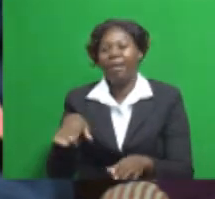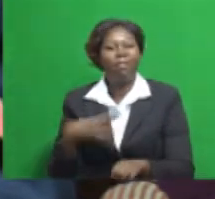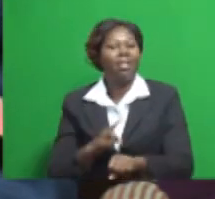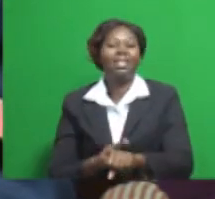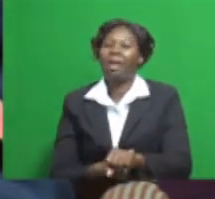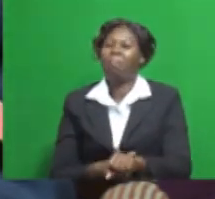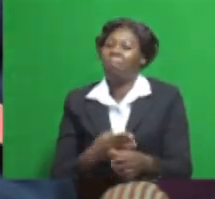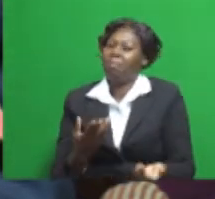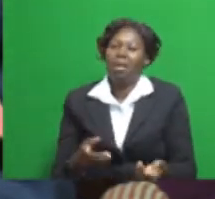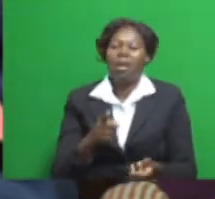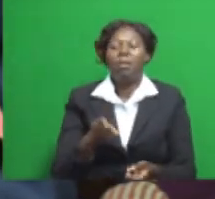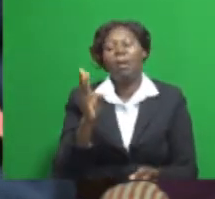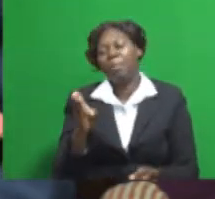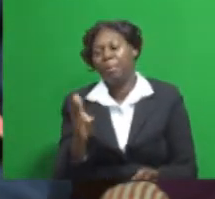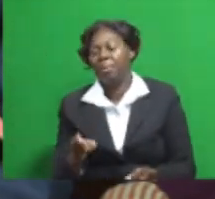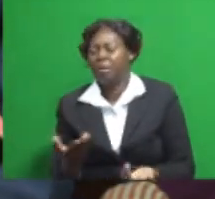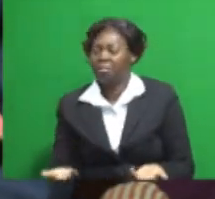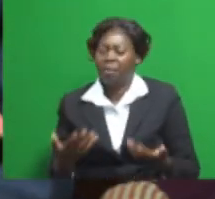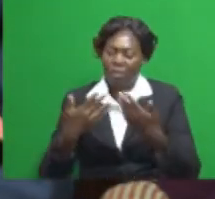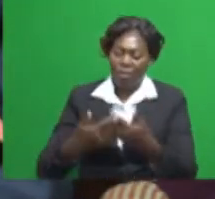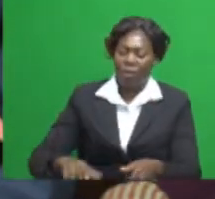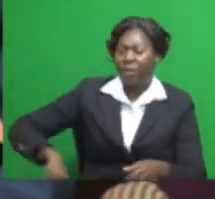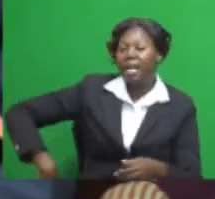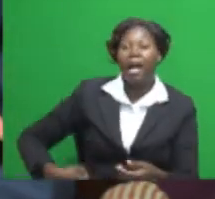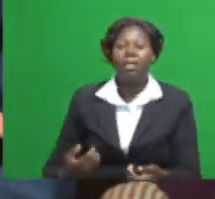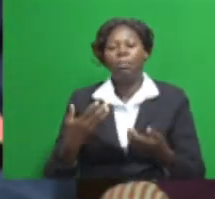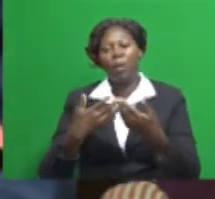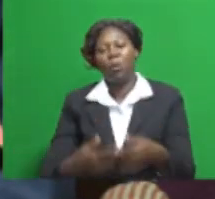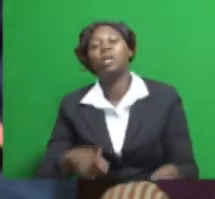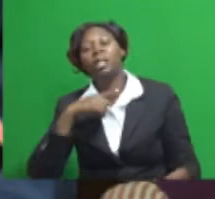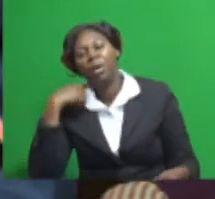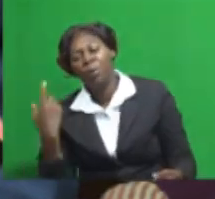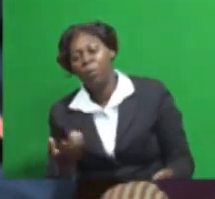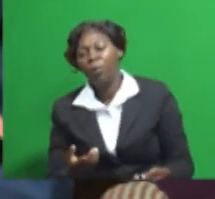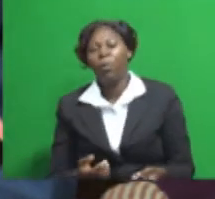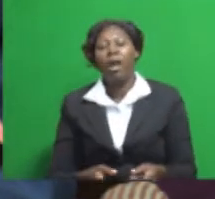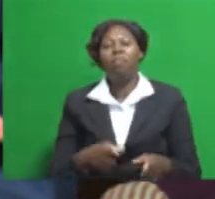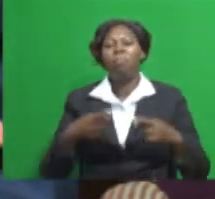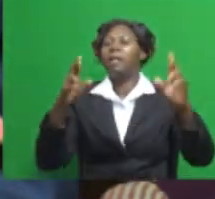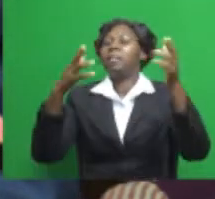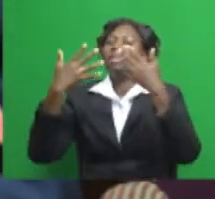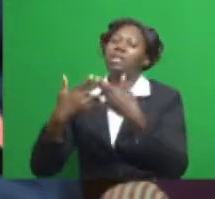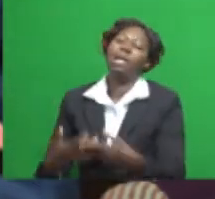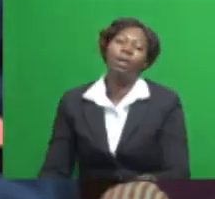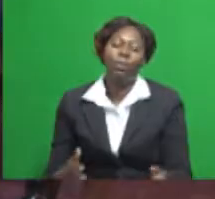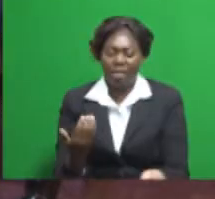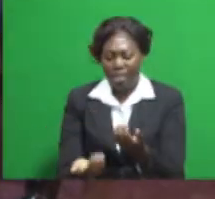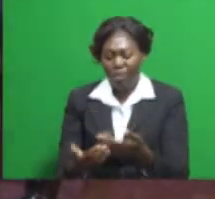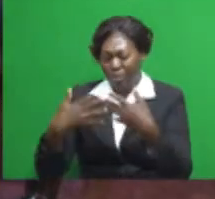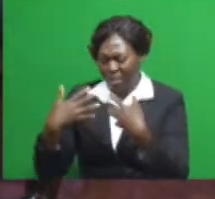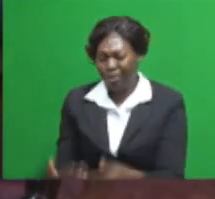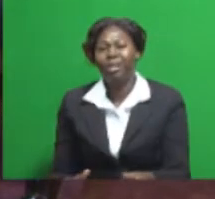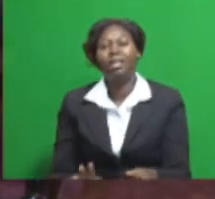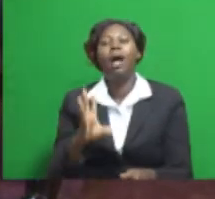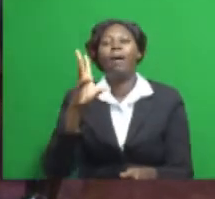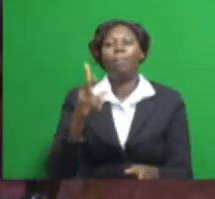se wafirwa nevana wafirwa nemurume wafirwa nemukadzi pfuma ya para ndokuti ndicharamba ndakabatirira unoza ndokutenda kwaivena na